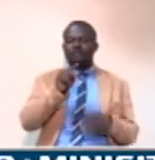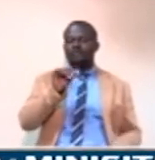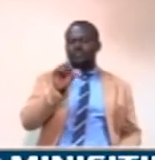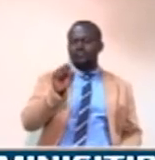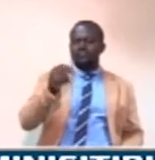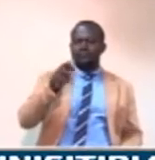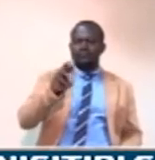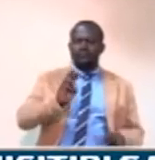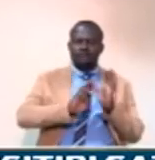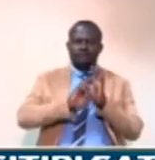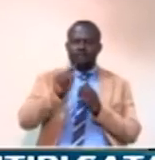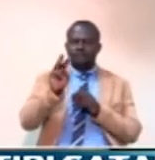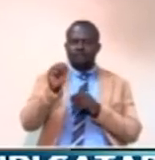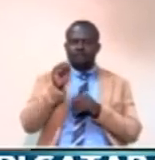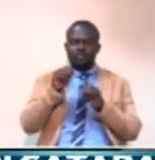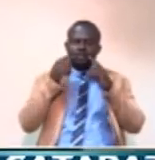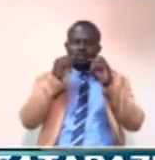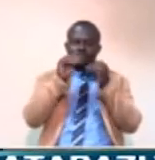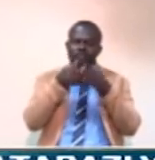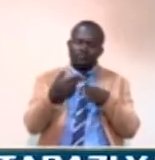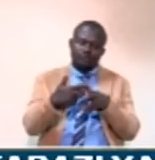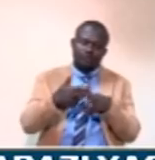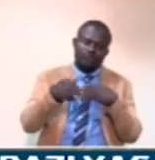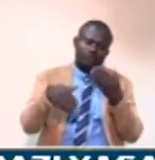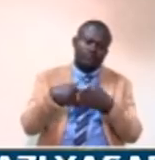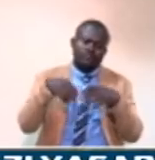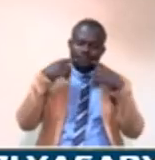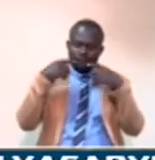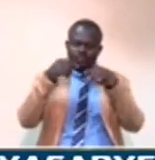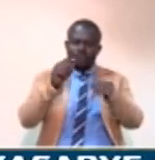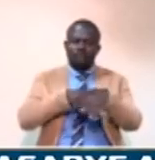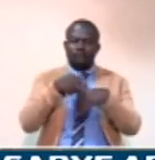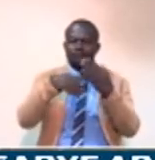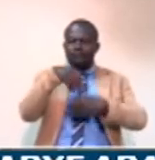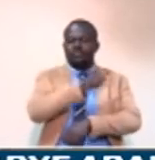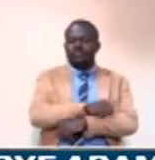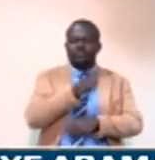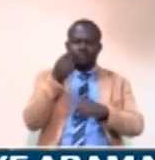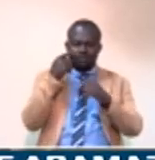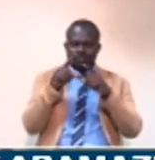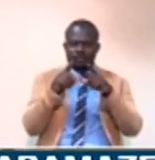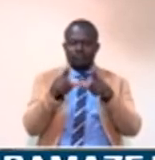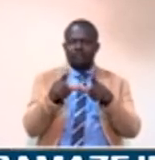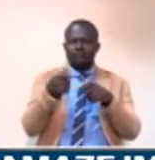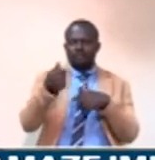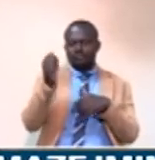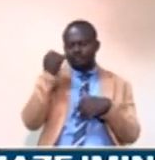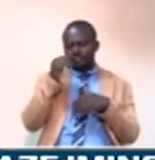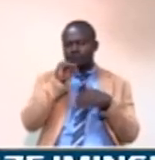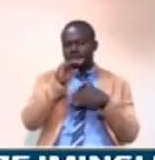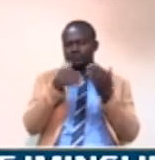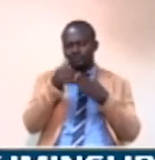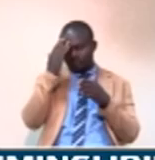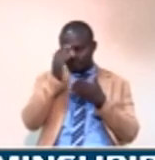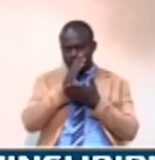Rachel uhagarariye kaminuza ya Kemu avuga ko mu minsi ya vuba hazatangazwa igihe abanyeshuri bazabonera impamyabumenyi zabo, nubwo atari bose